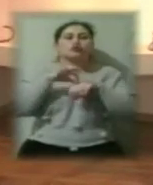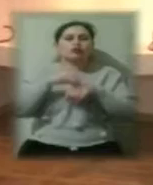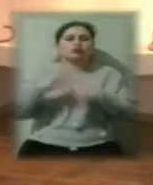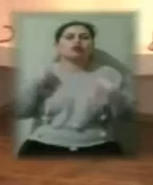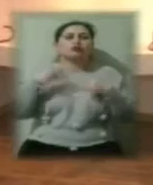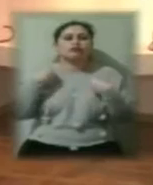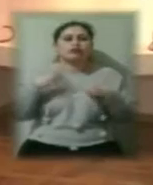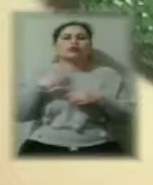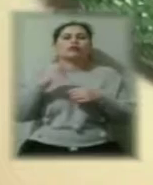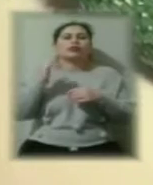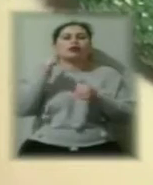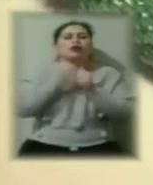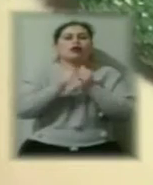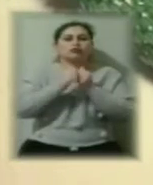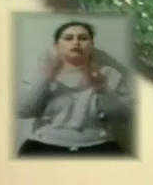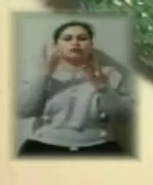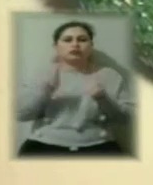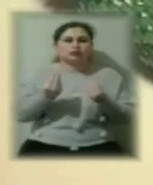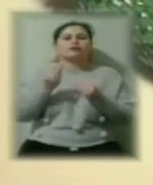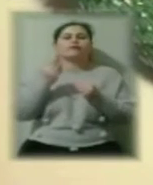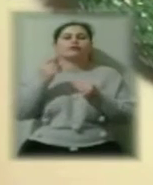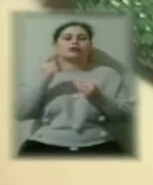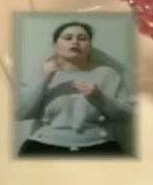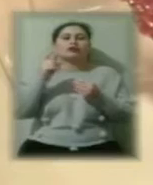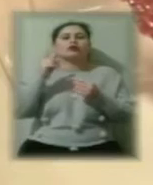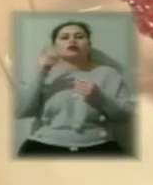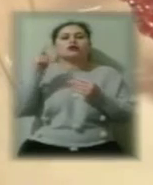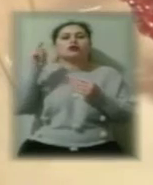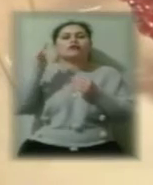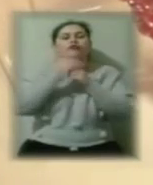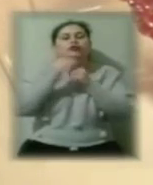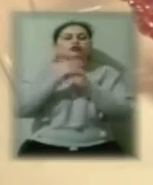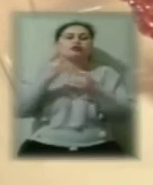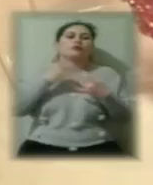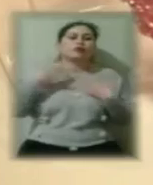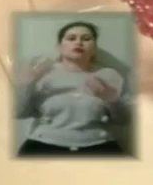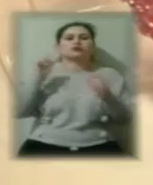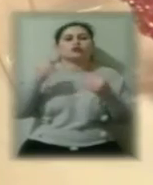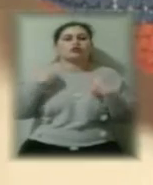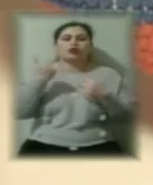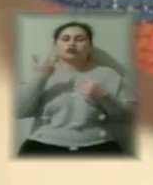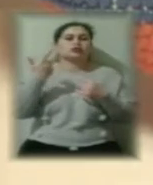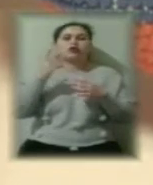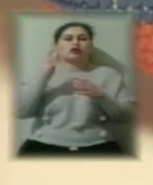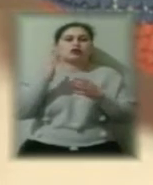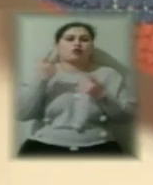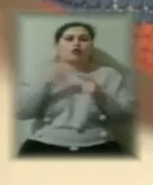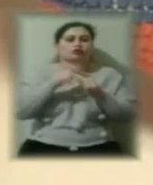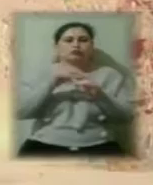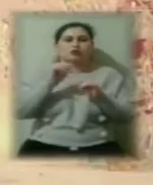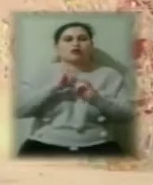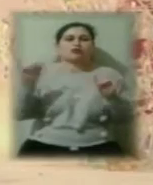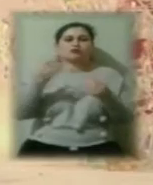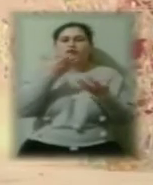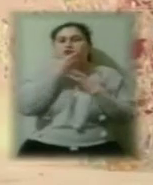і кожного дня, і якісь там вечірки, тим більше, що сьогодні це дуже популярно серед молоді. У своїх роботах